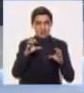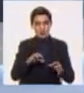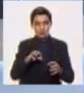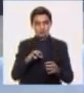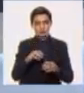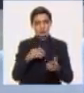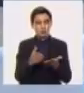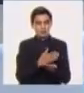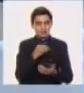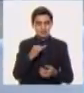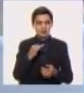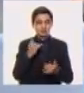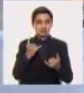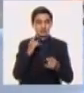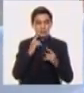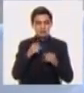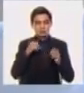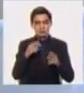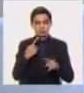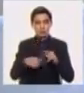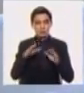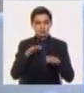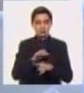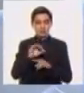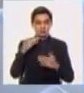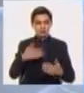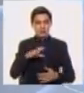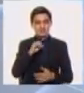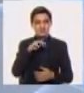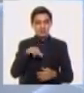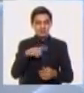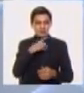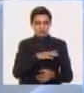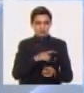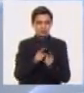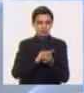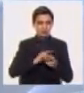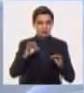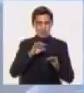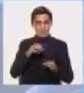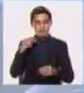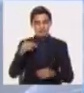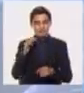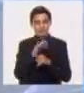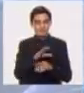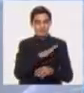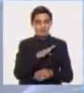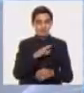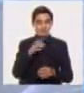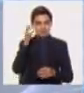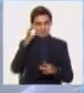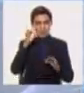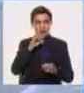жарамсыз етіп, қайтадан мәжілістің қарауына жіберді. Дегенмен сенаторлар ұсынған өзгертулер мен толықтырулар президент айтқан саяси